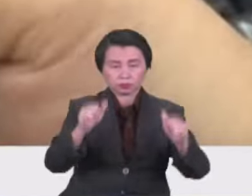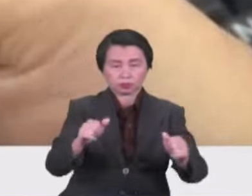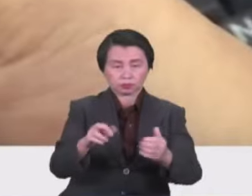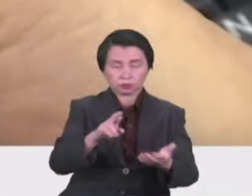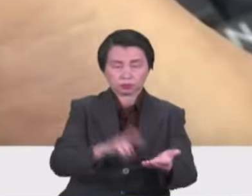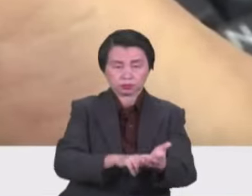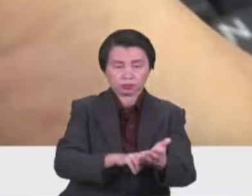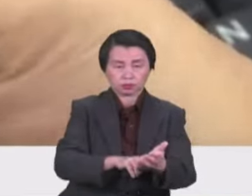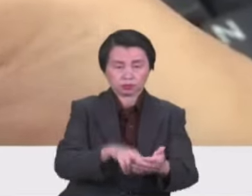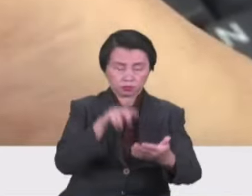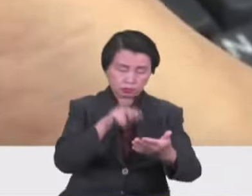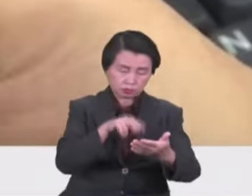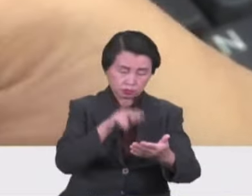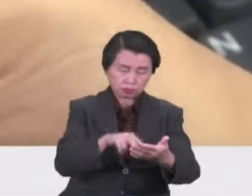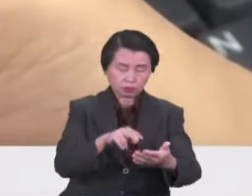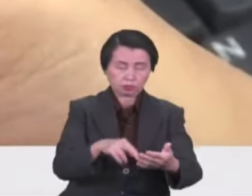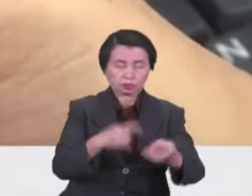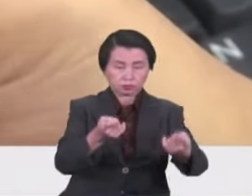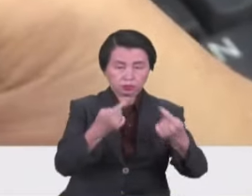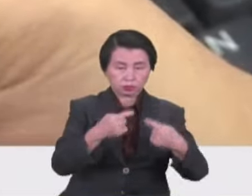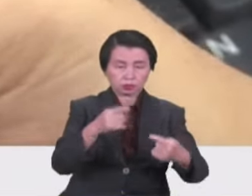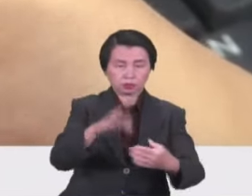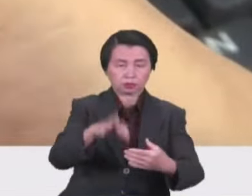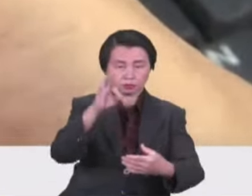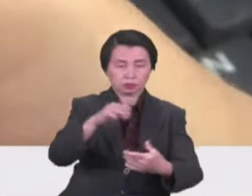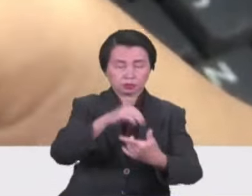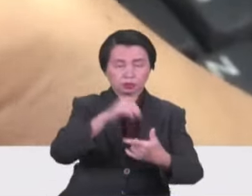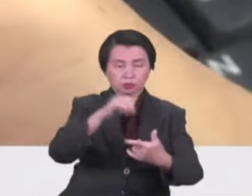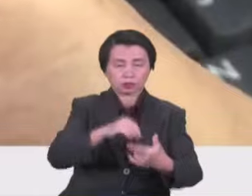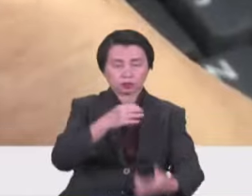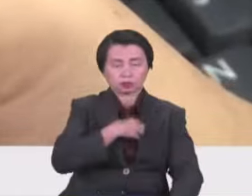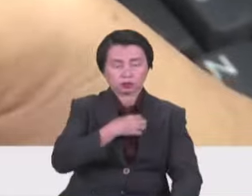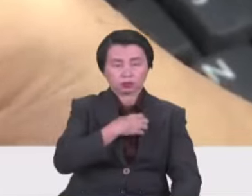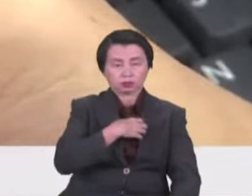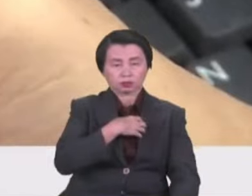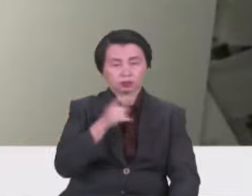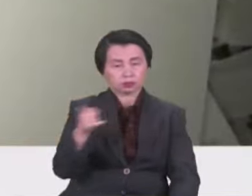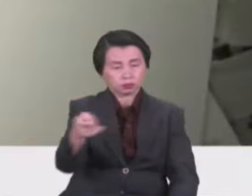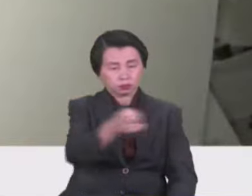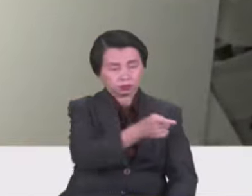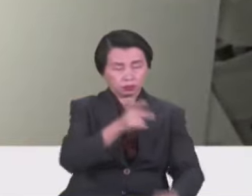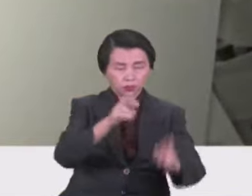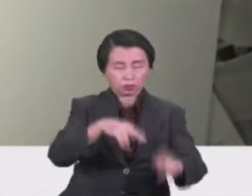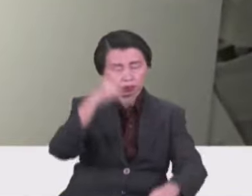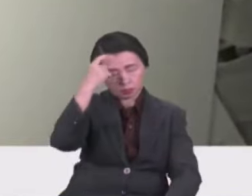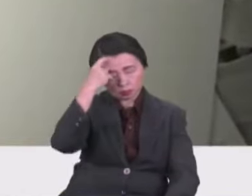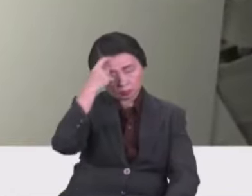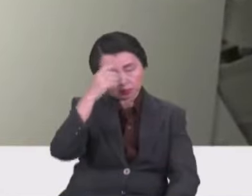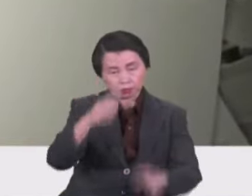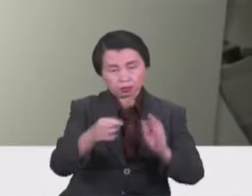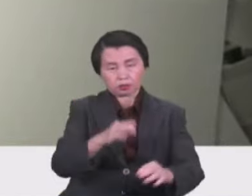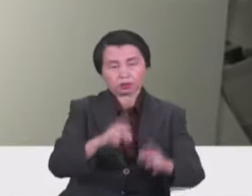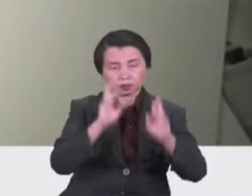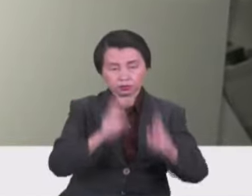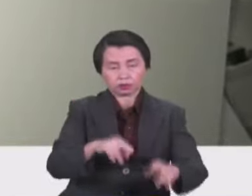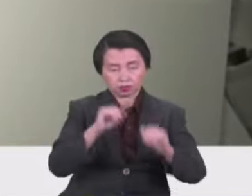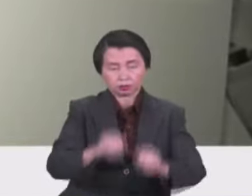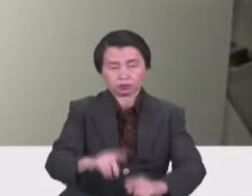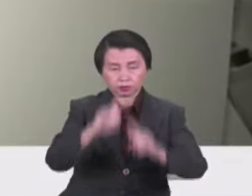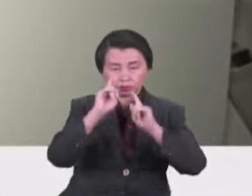merekodkan bilangan tontonan, reaksi pilihan ataupun komen pendapat awam. Calon juga secara spontan